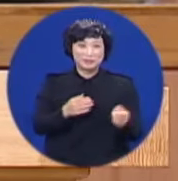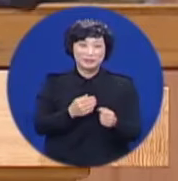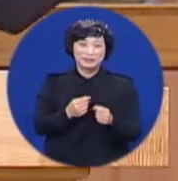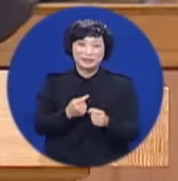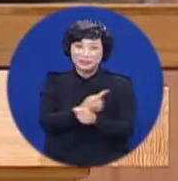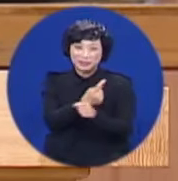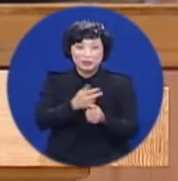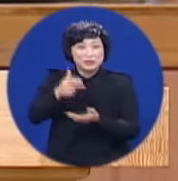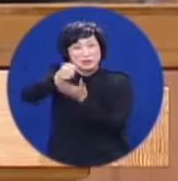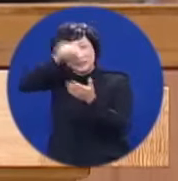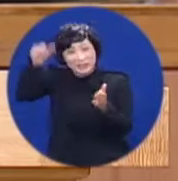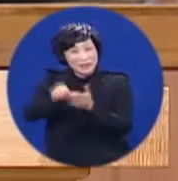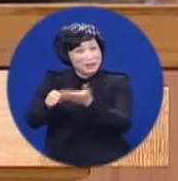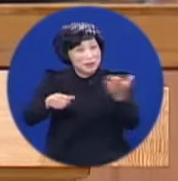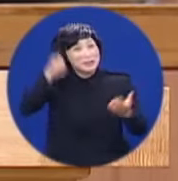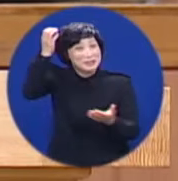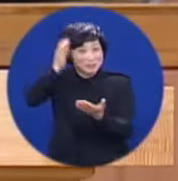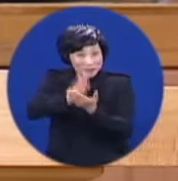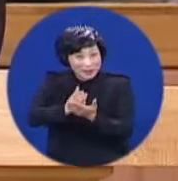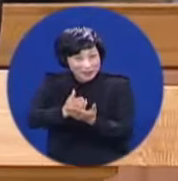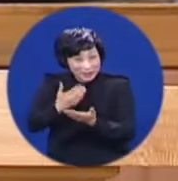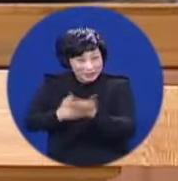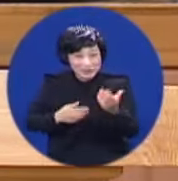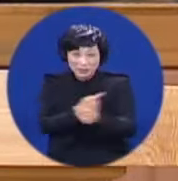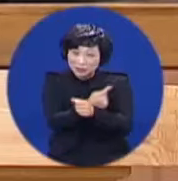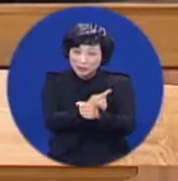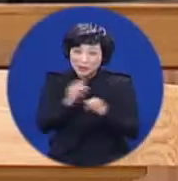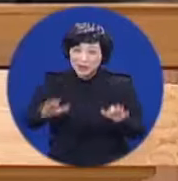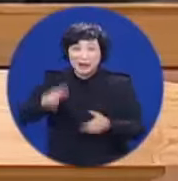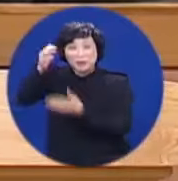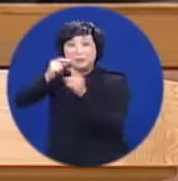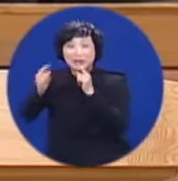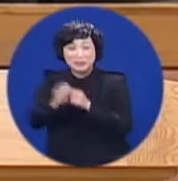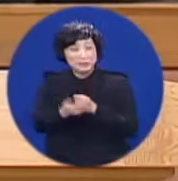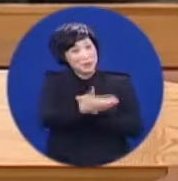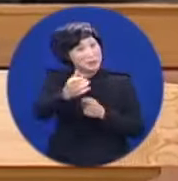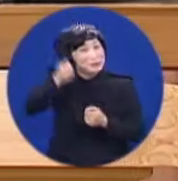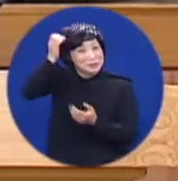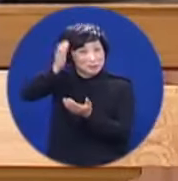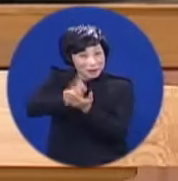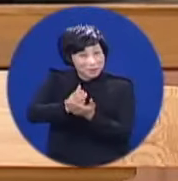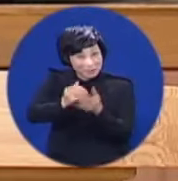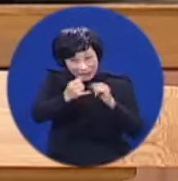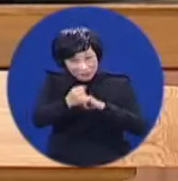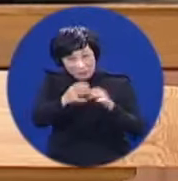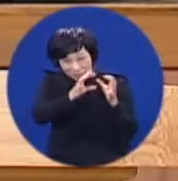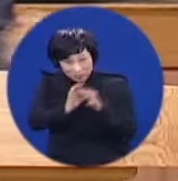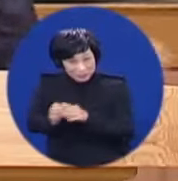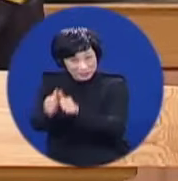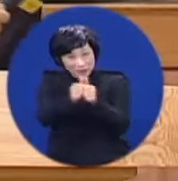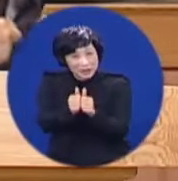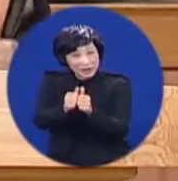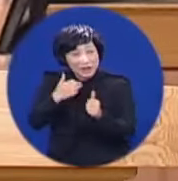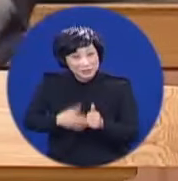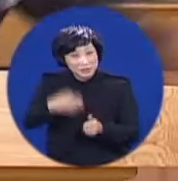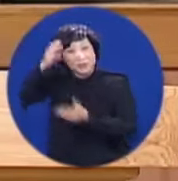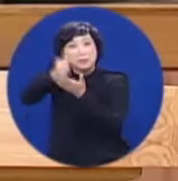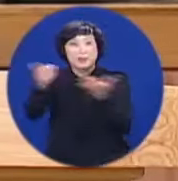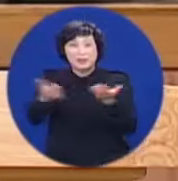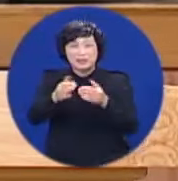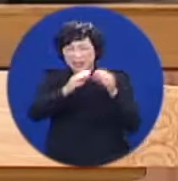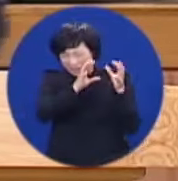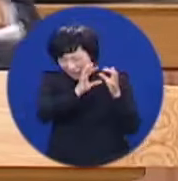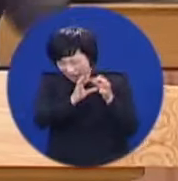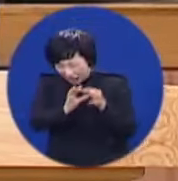주의 생애를 잊어버리지 마라. 한 시간도 하나님 말씀을 잊어버리지 마라. 성령으로 역사는